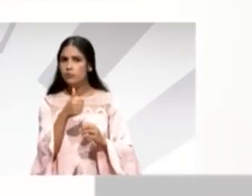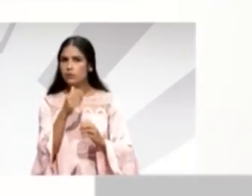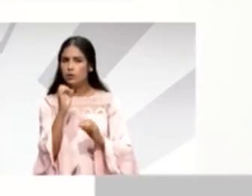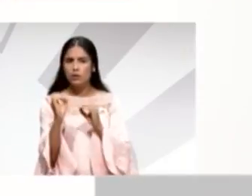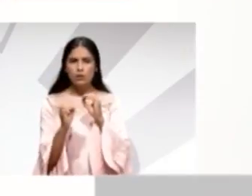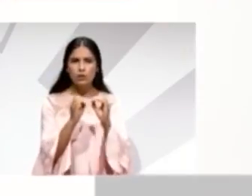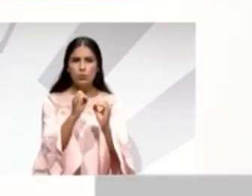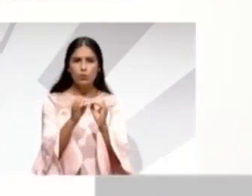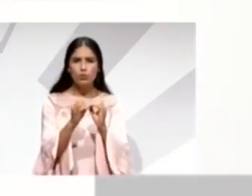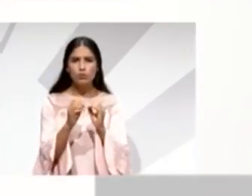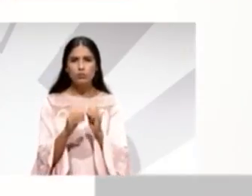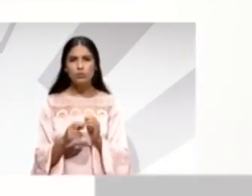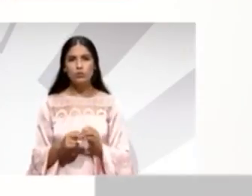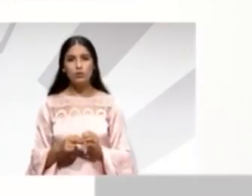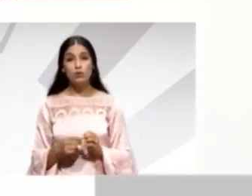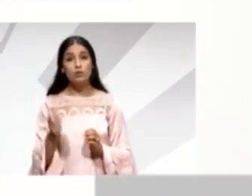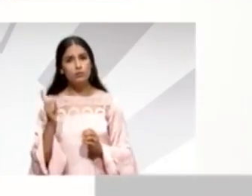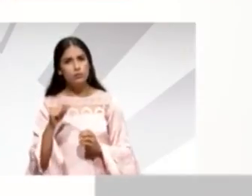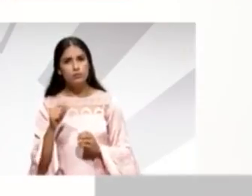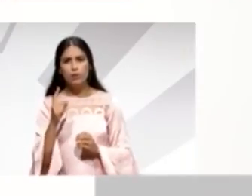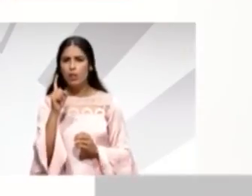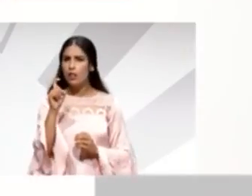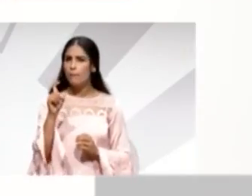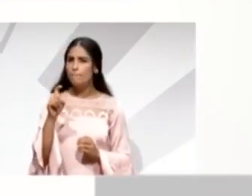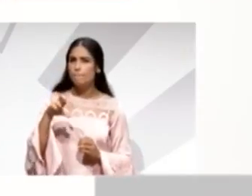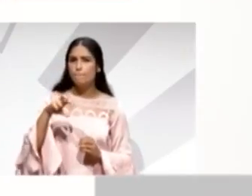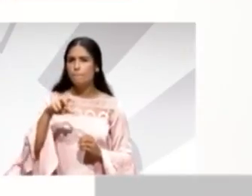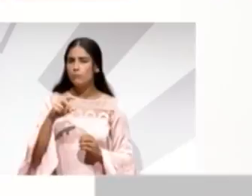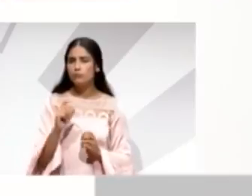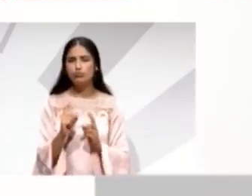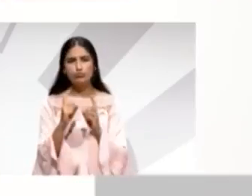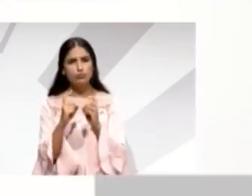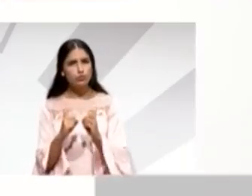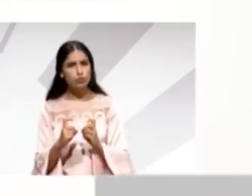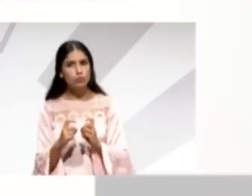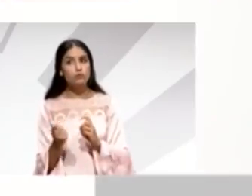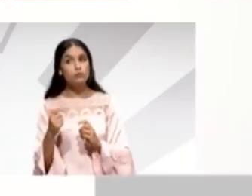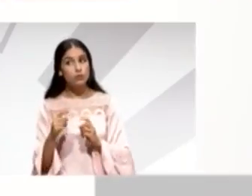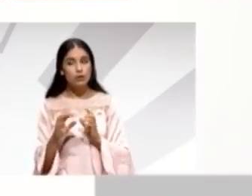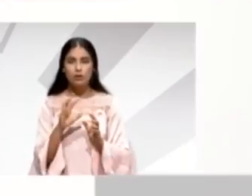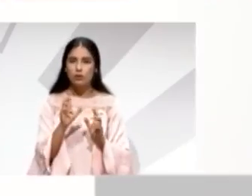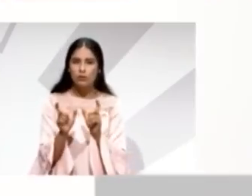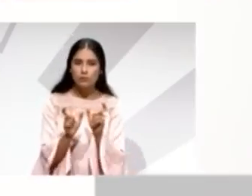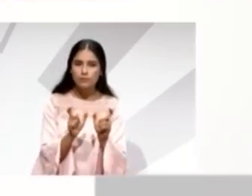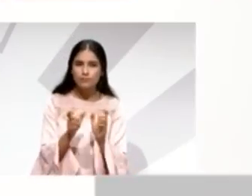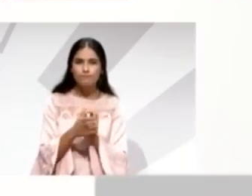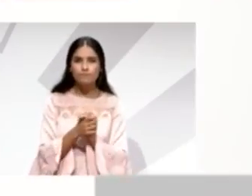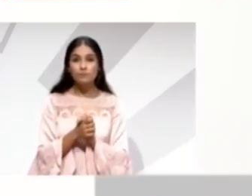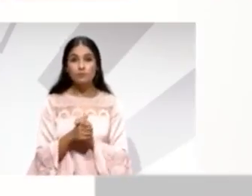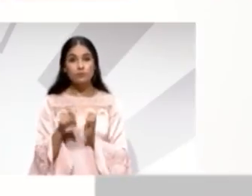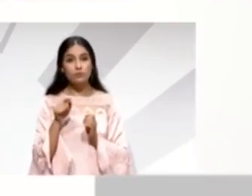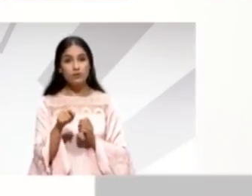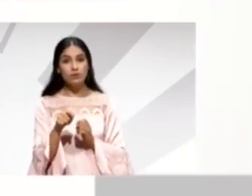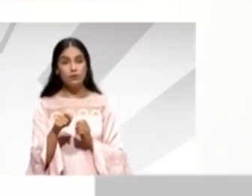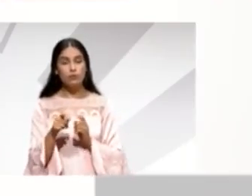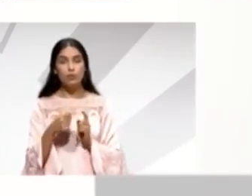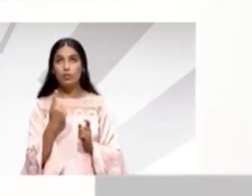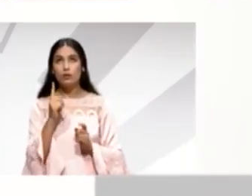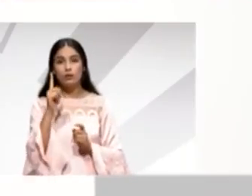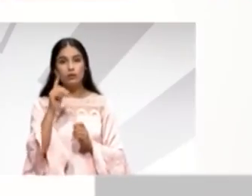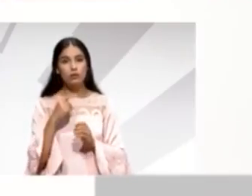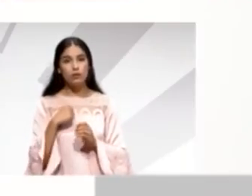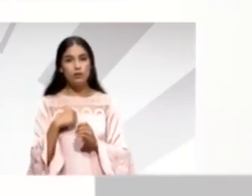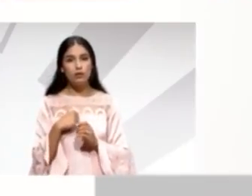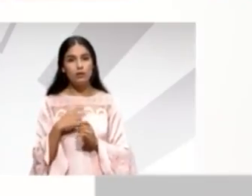الماء في الولايه قال هذا ال كل من مشغولات ومهام ايد واحده وباذن الله تاريخنا يشهد